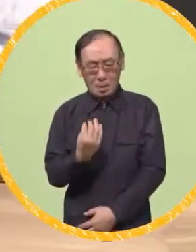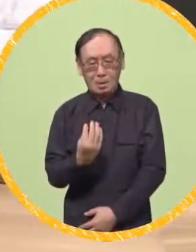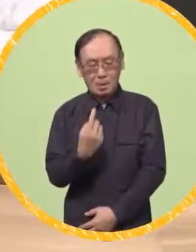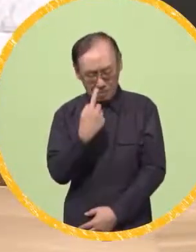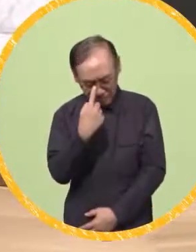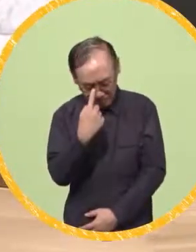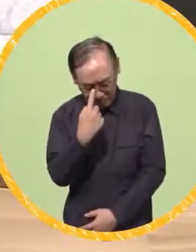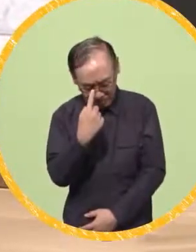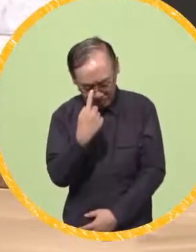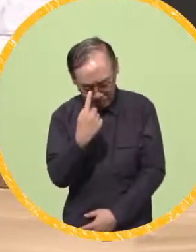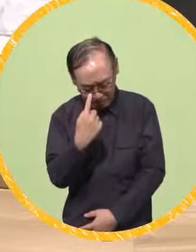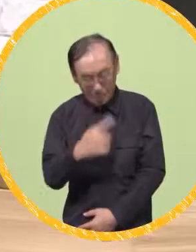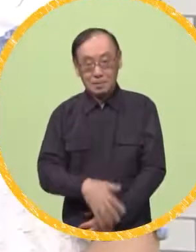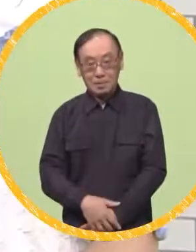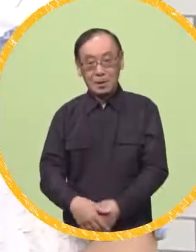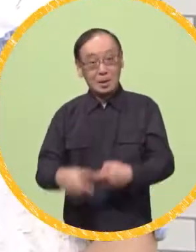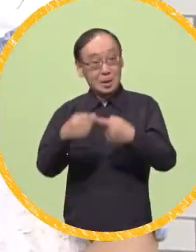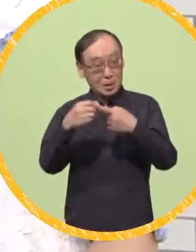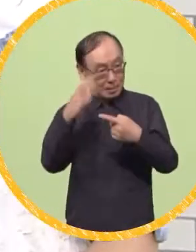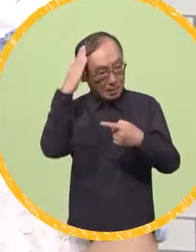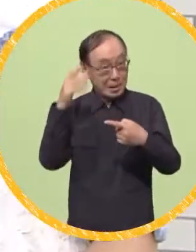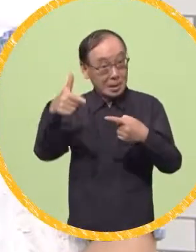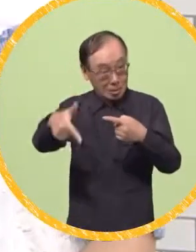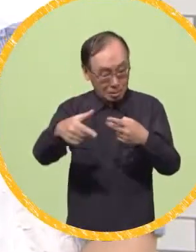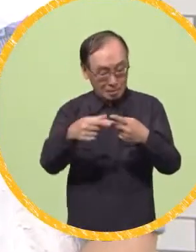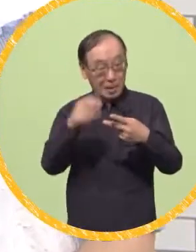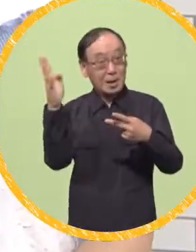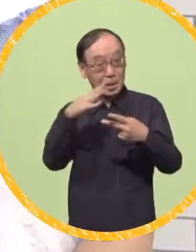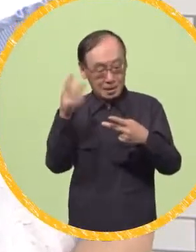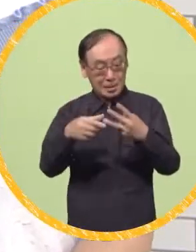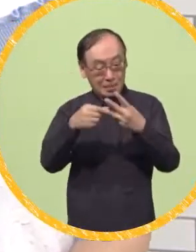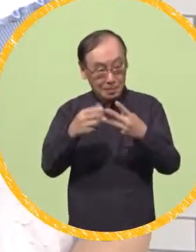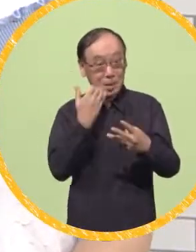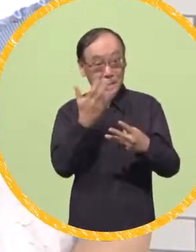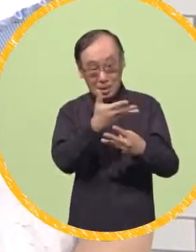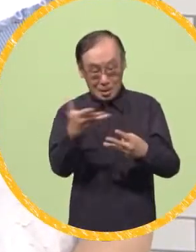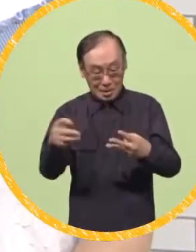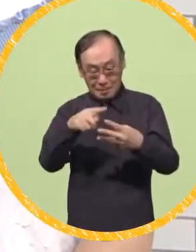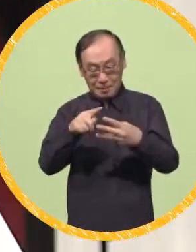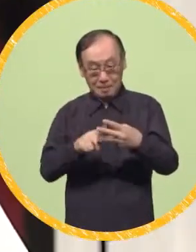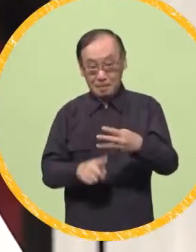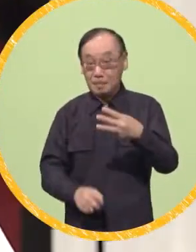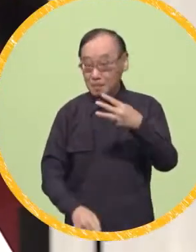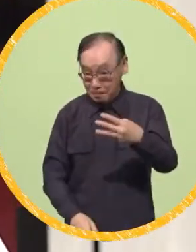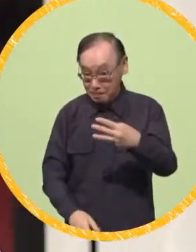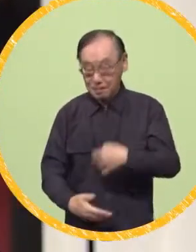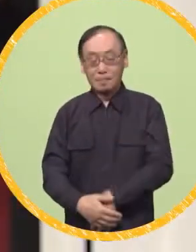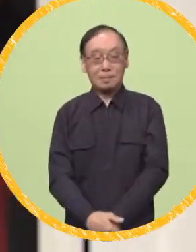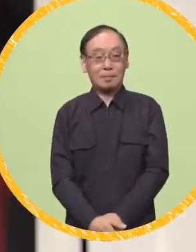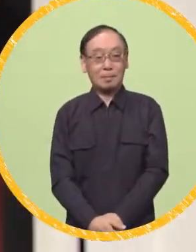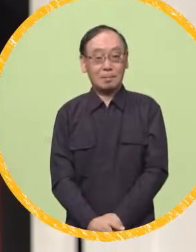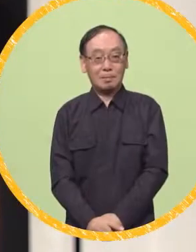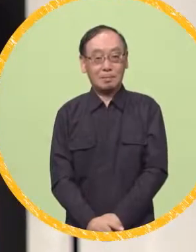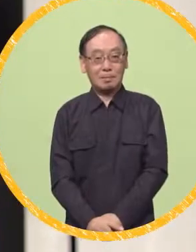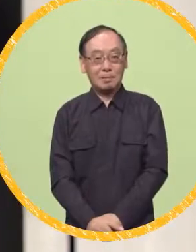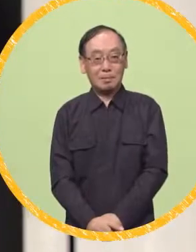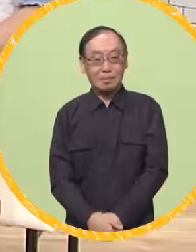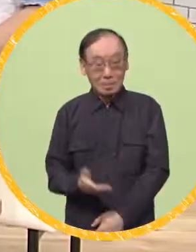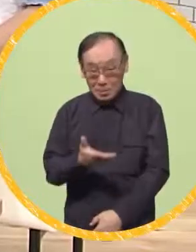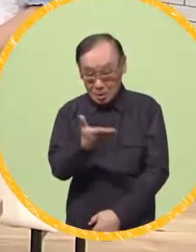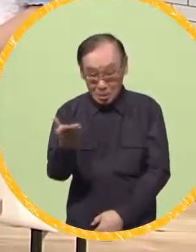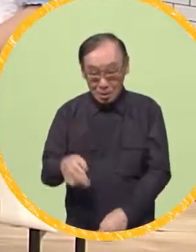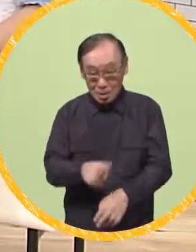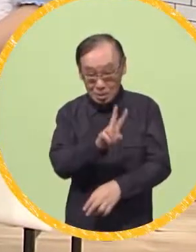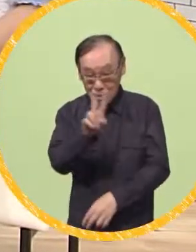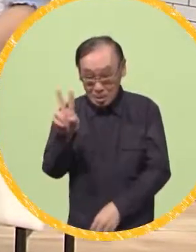け一番がガソリンで2番が課税3番が潮の流れここれは全員に